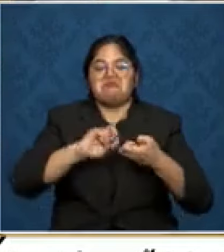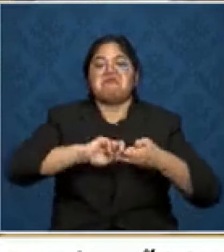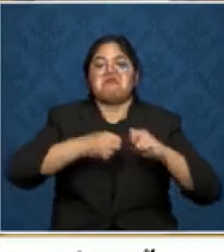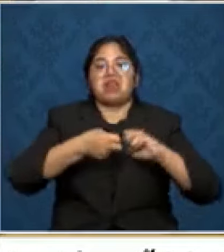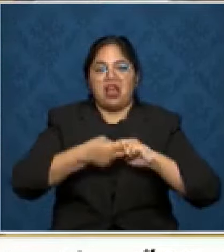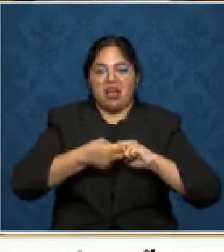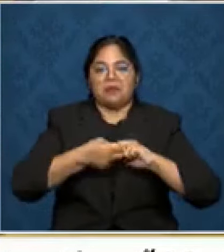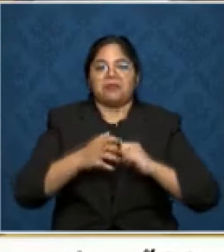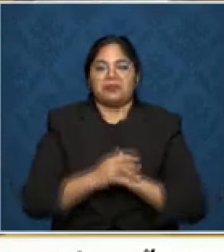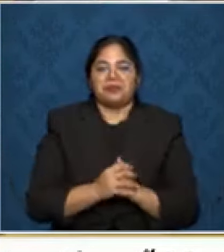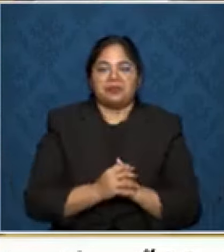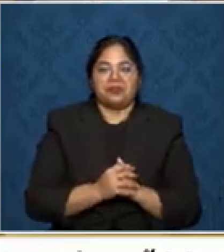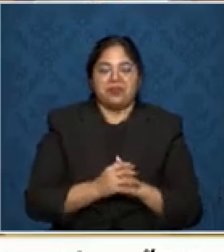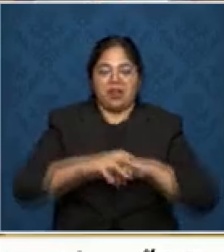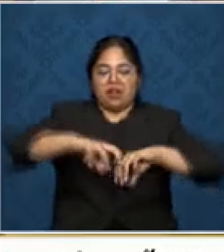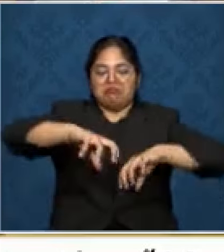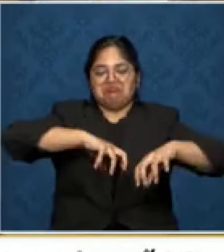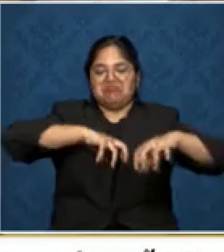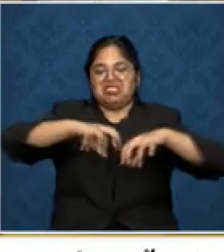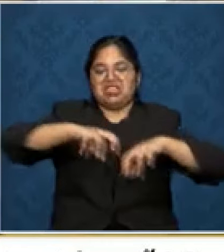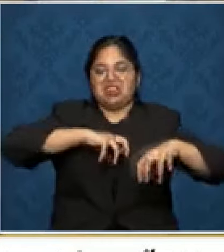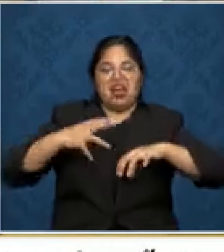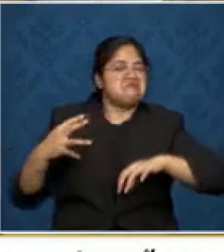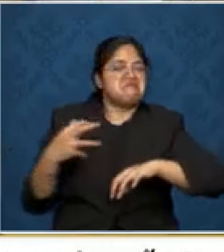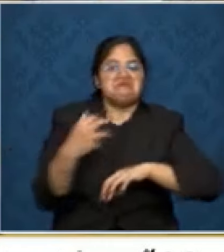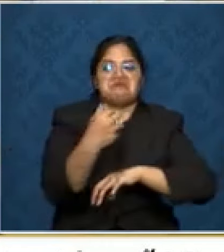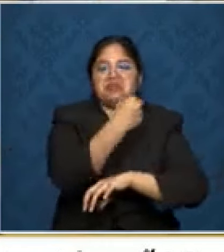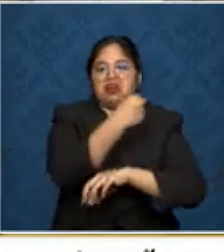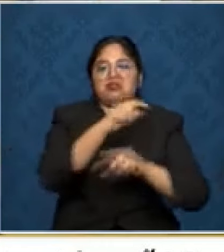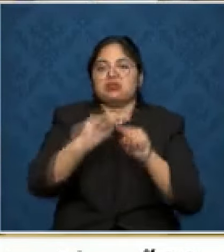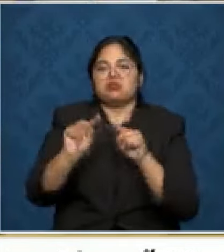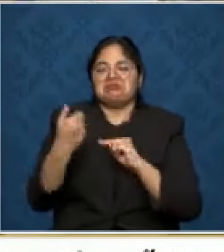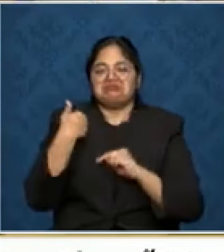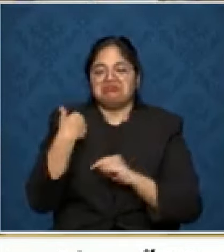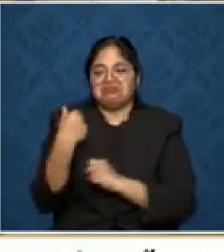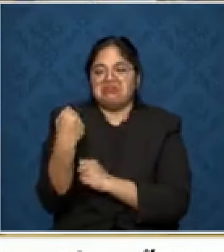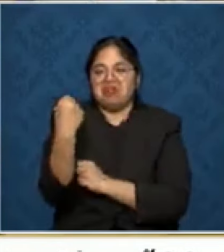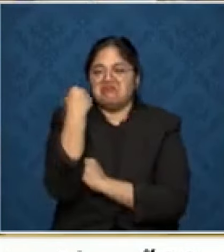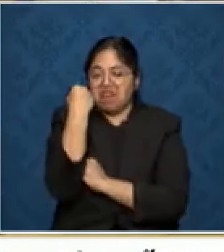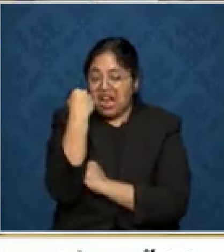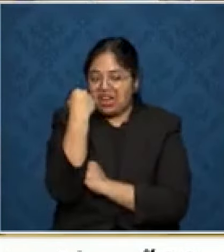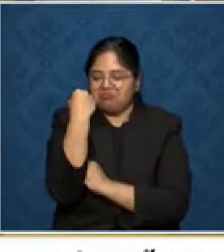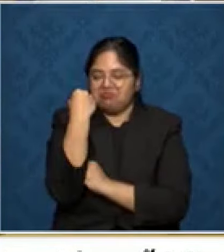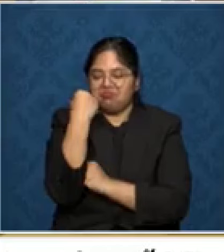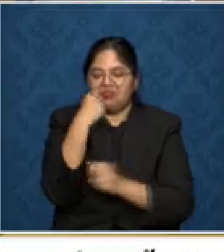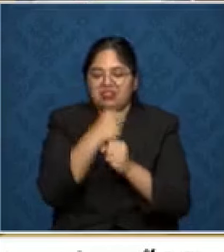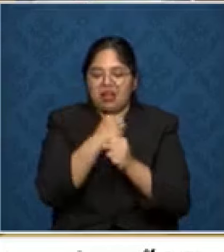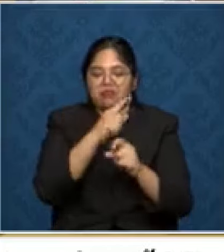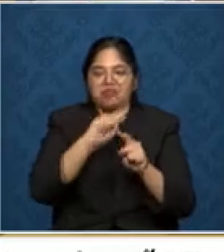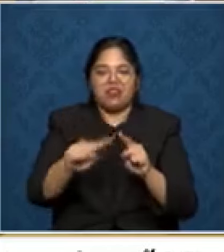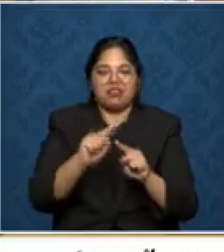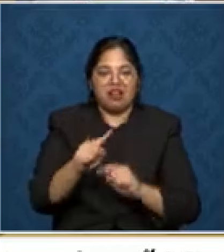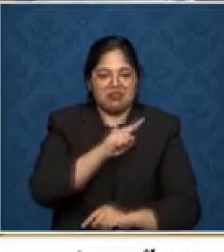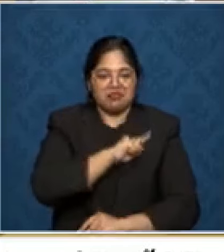ทางการบริหารการเมืองทำให้เกิดอำนาจซ้อนอำนาจทำให้